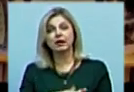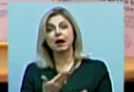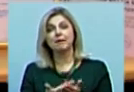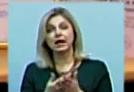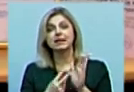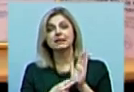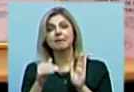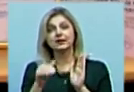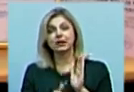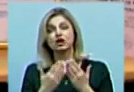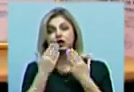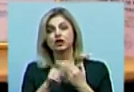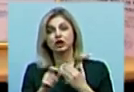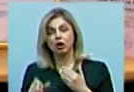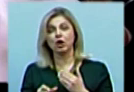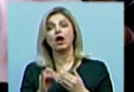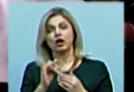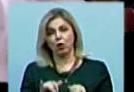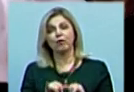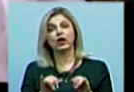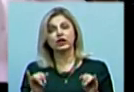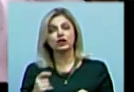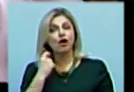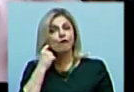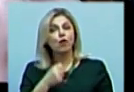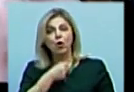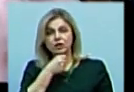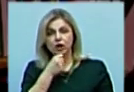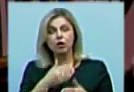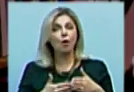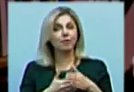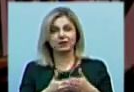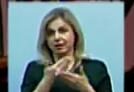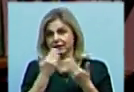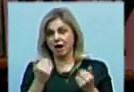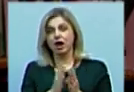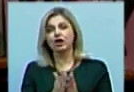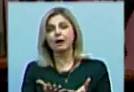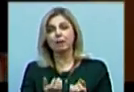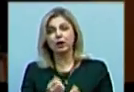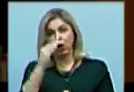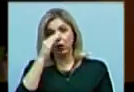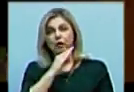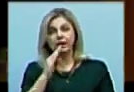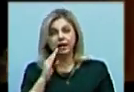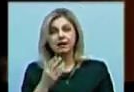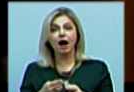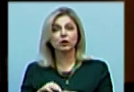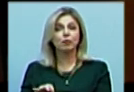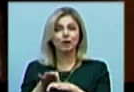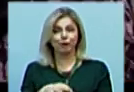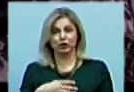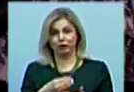7 тисяч читачів. Цифра збільшується. Вікових обмежень тут також немає. Книжки беруть і батьки, які приводять сюди своїх